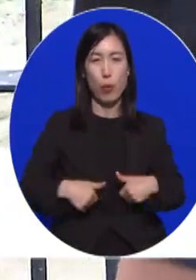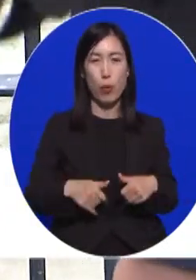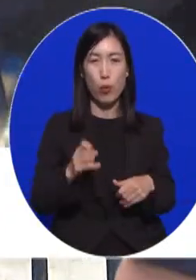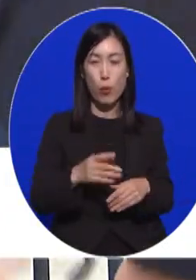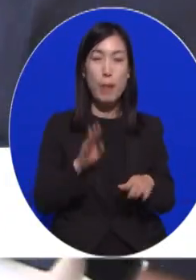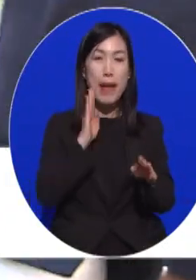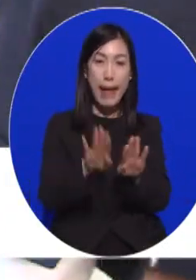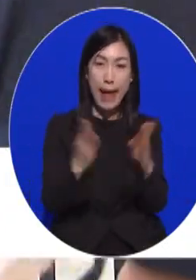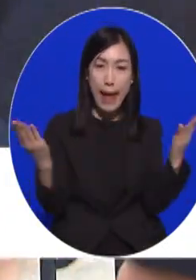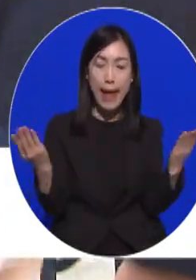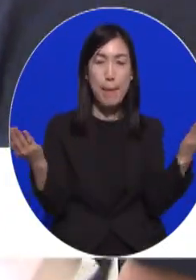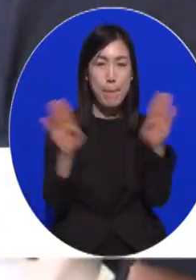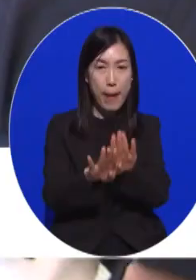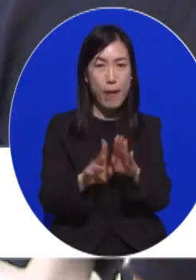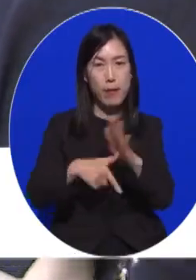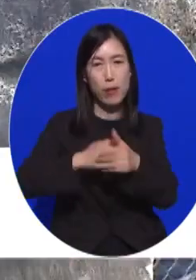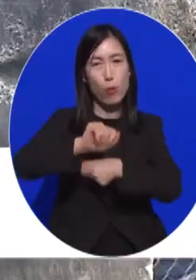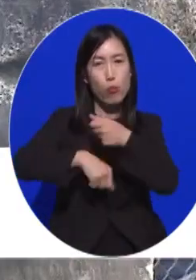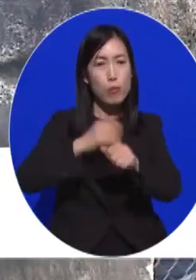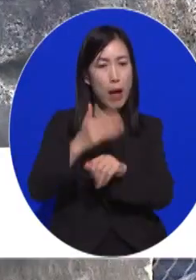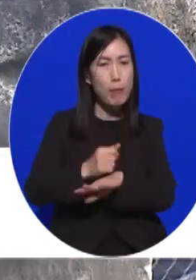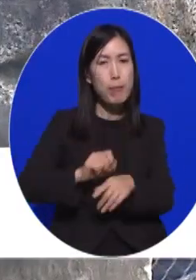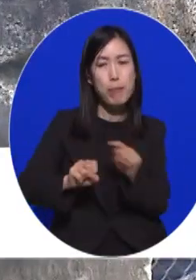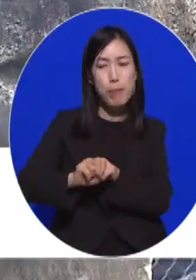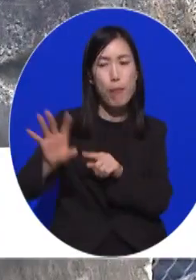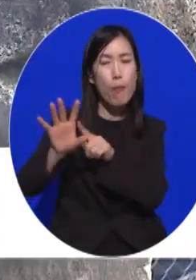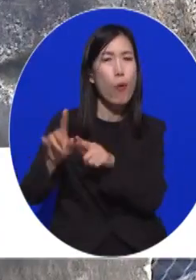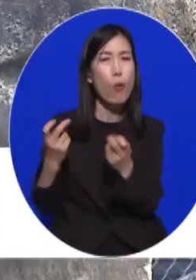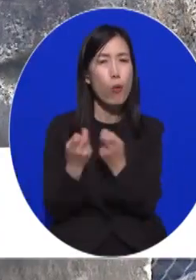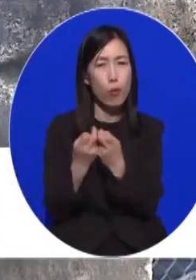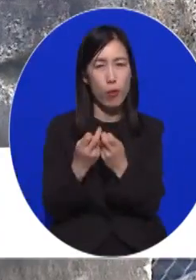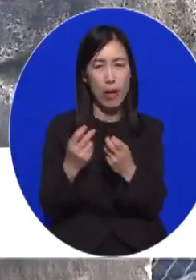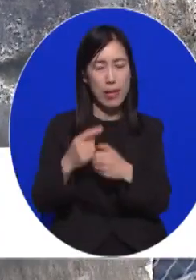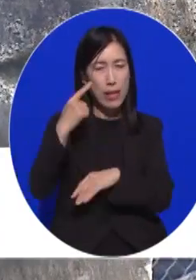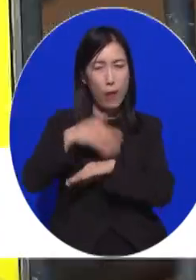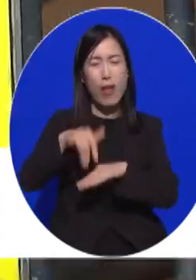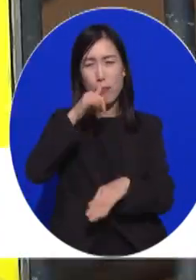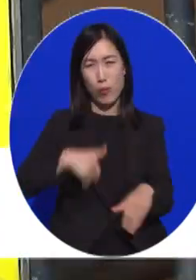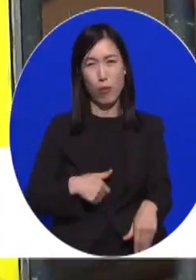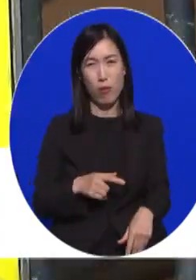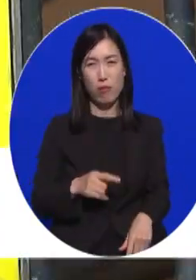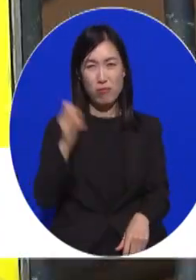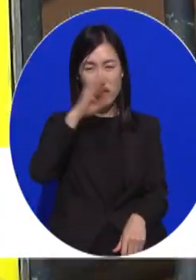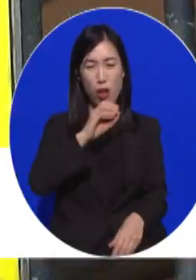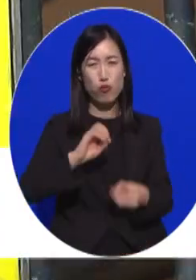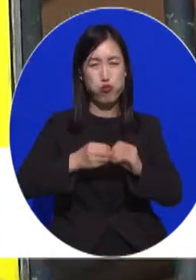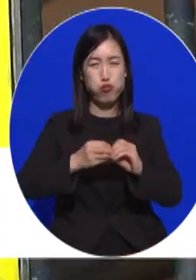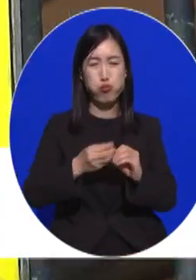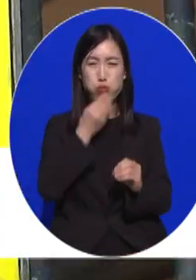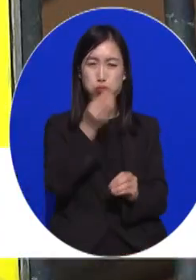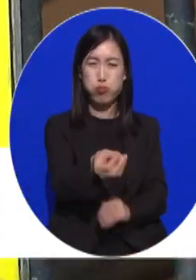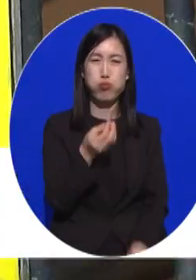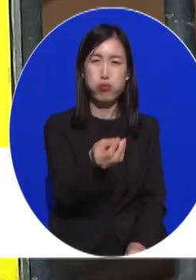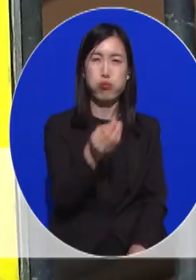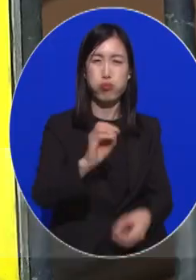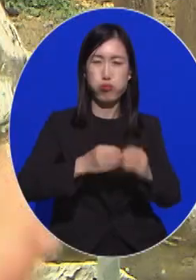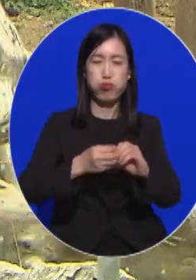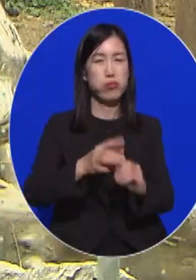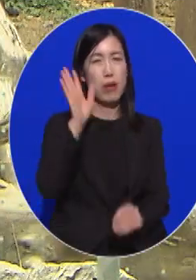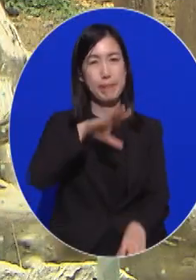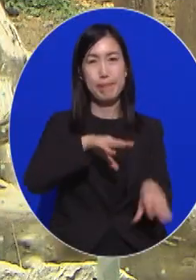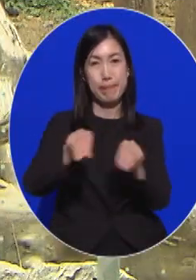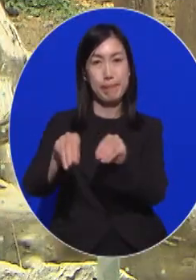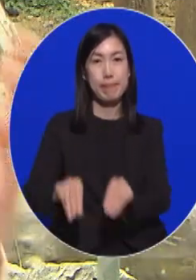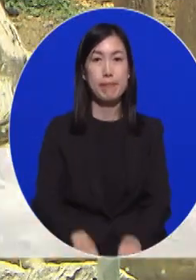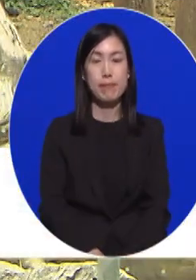동물권리 계획도 수립해야 합니다 동물원의 수익성과 오락성만 위한 무분별한 먹기 주기 행위도 금지됩니다